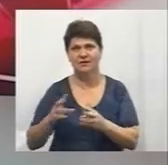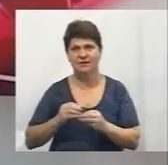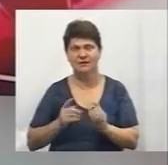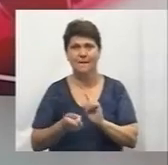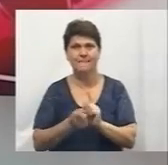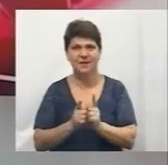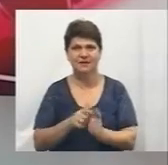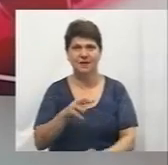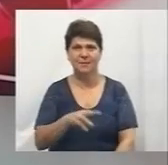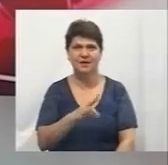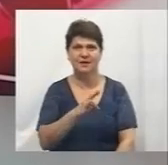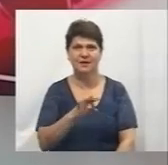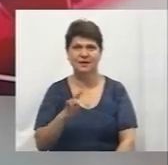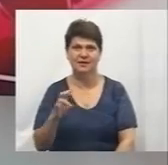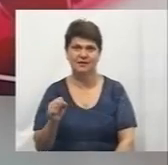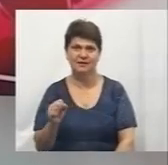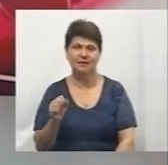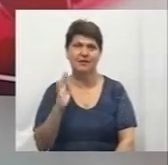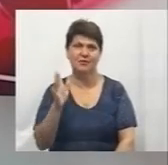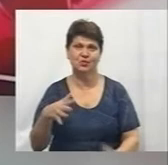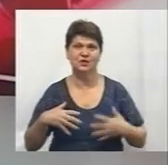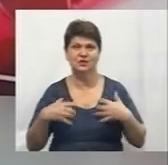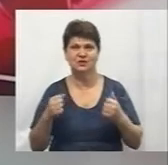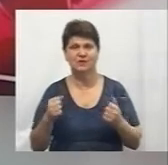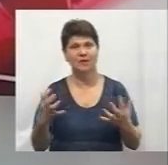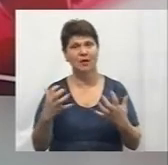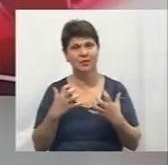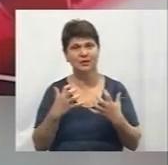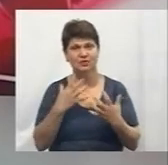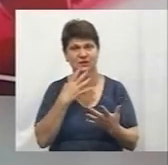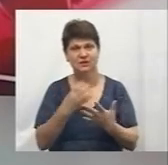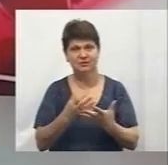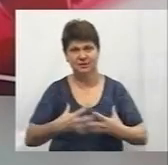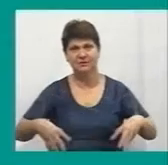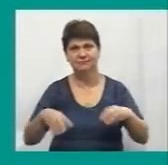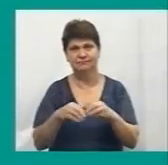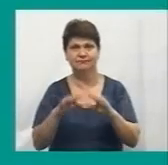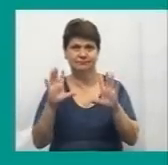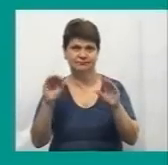сурдоперекладач Марина Нікітіна. Будьте здорові, бережіть себе і до зустрічі в ефірі.